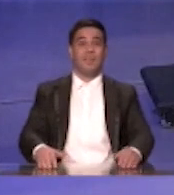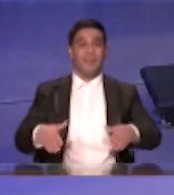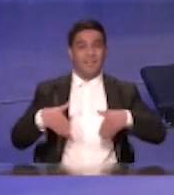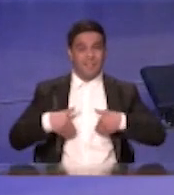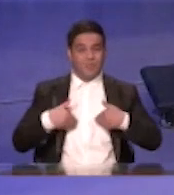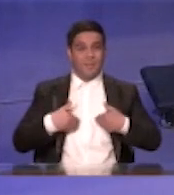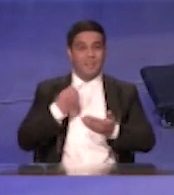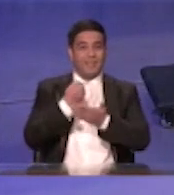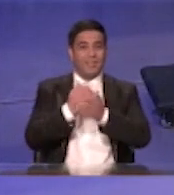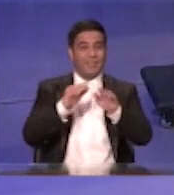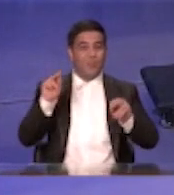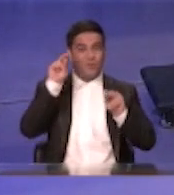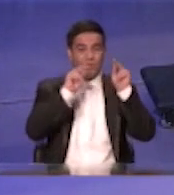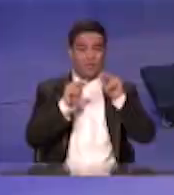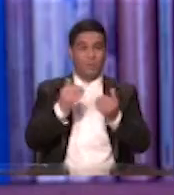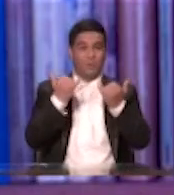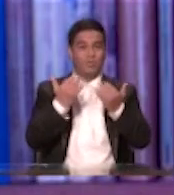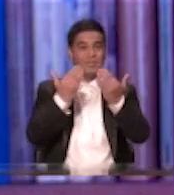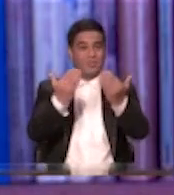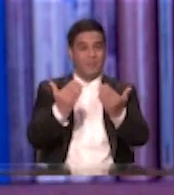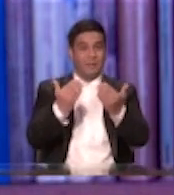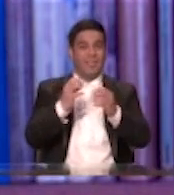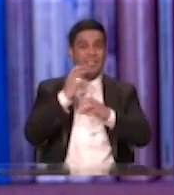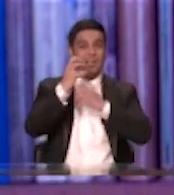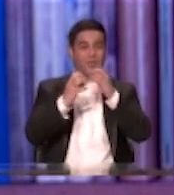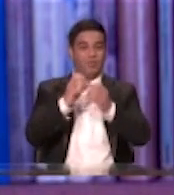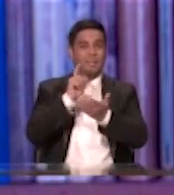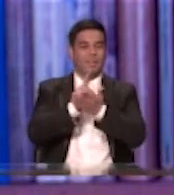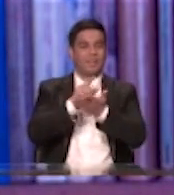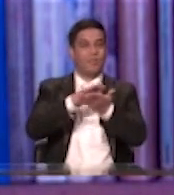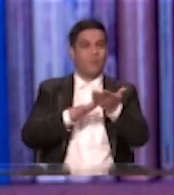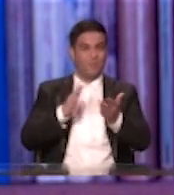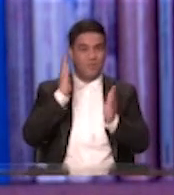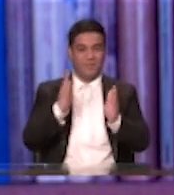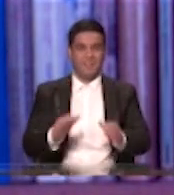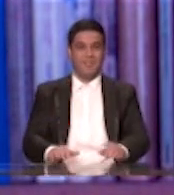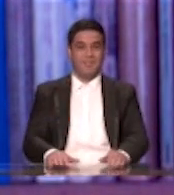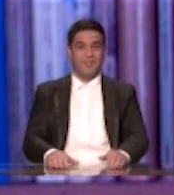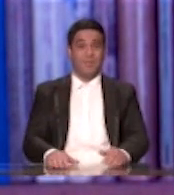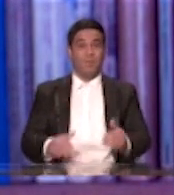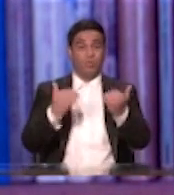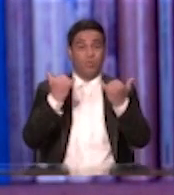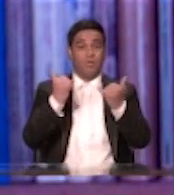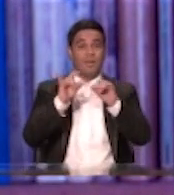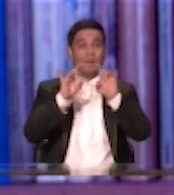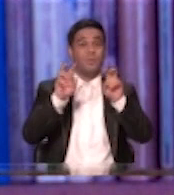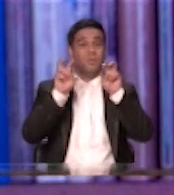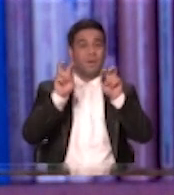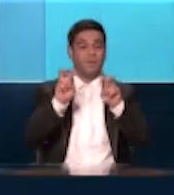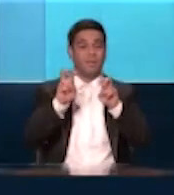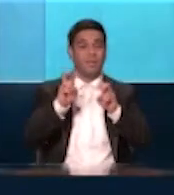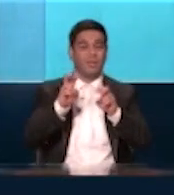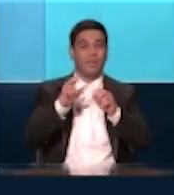Assalomu alaykum, hurmatli o'quvchilar. Bugun biz sizlar bilan geografiya darsimizni davom ettiramiz. Bugungi o'tiladigan mavzumiz